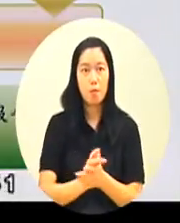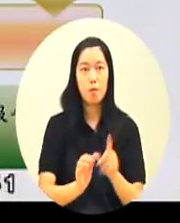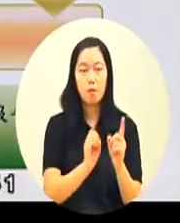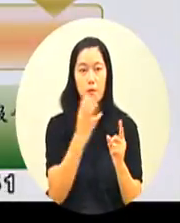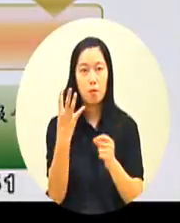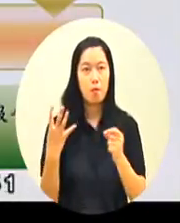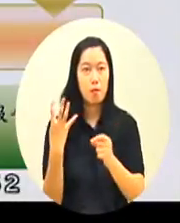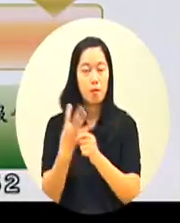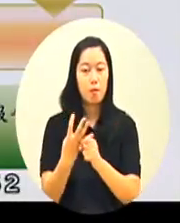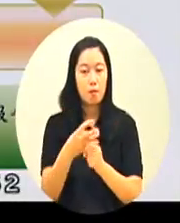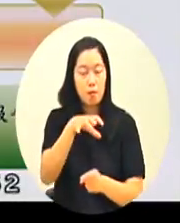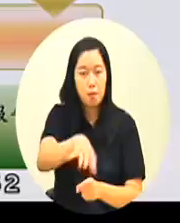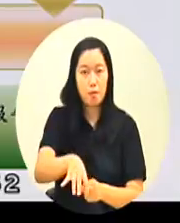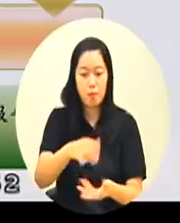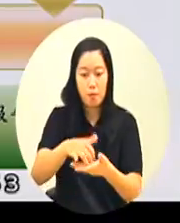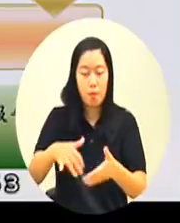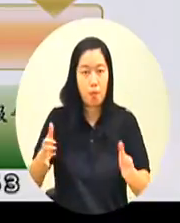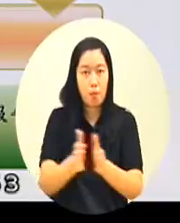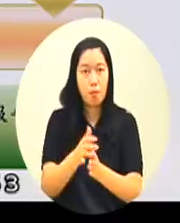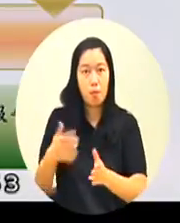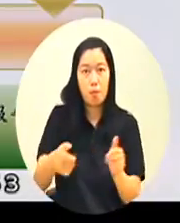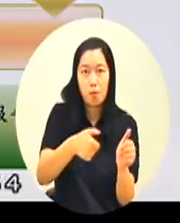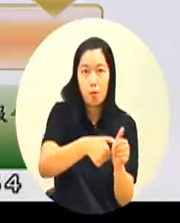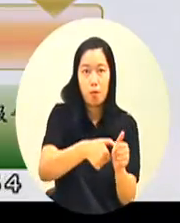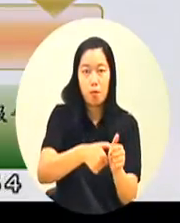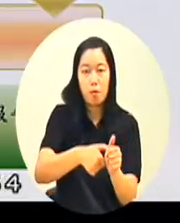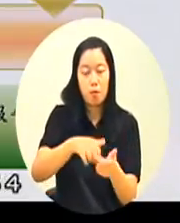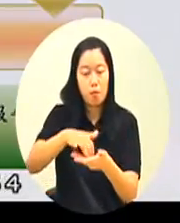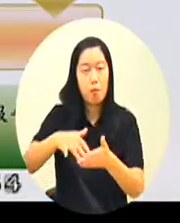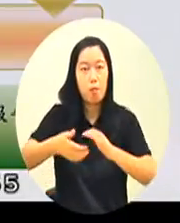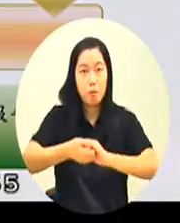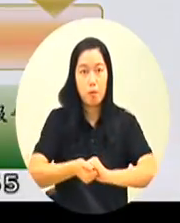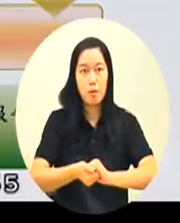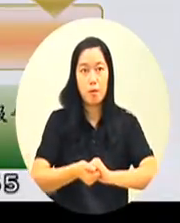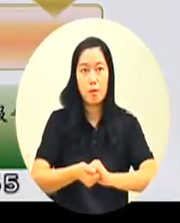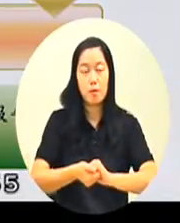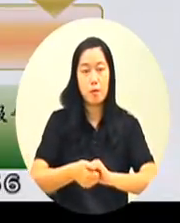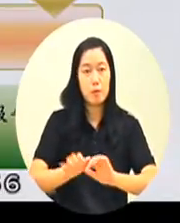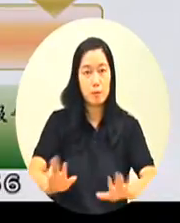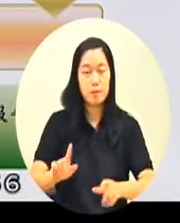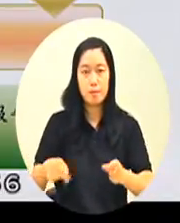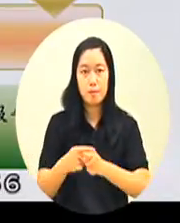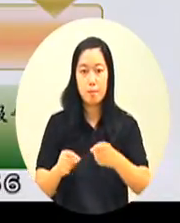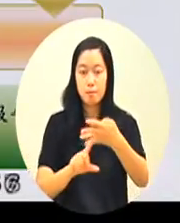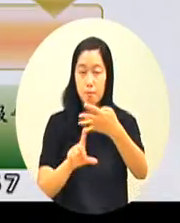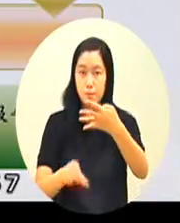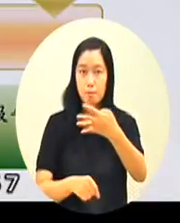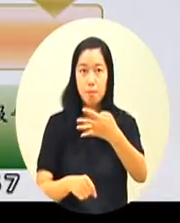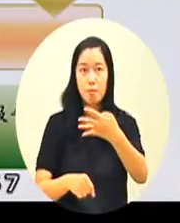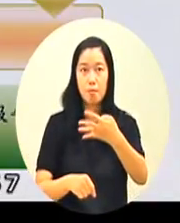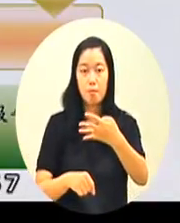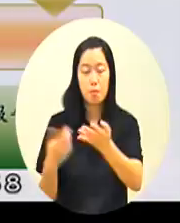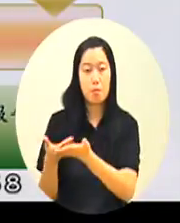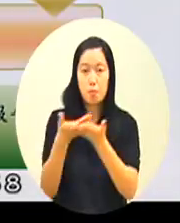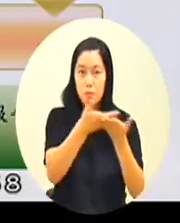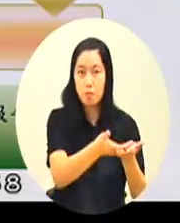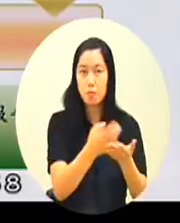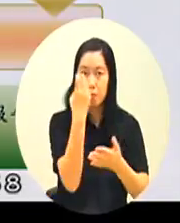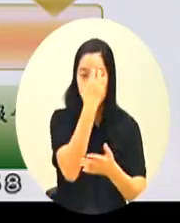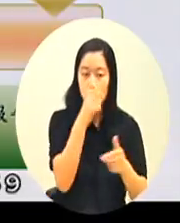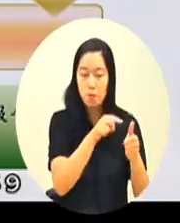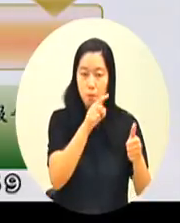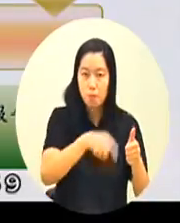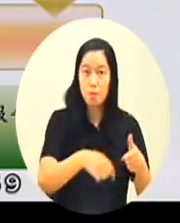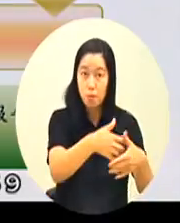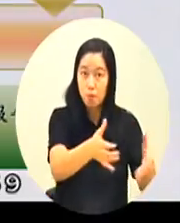方总决算及附属单位决算的部分，那也在今年的4月送请审计部高雄